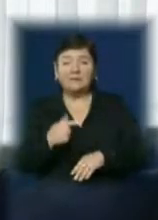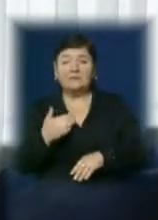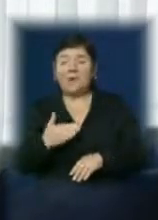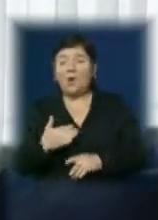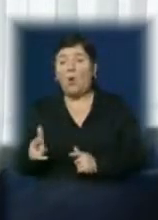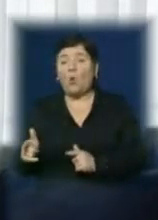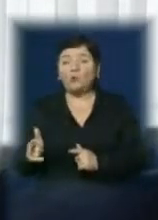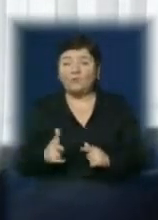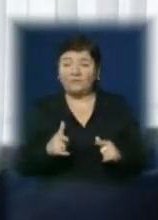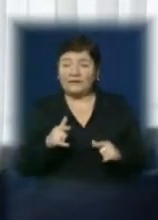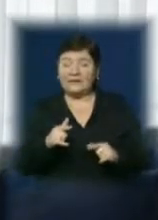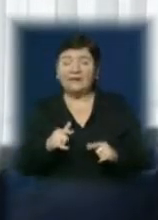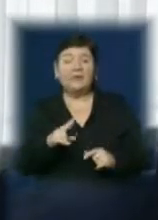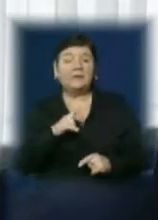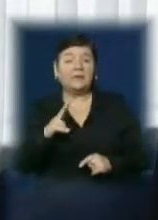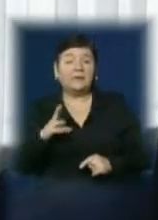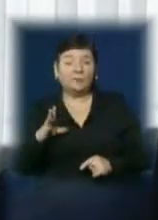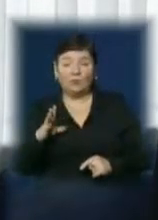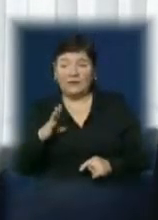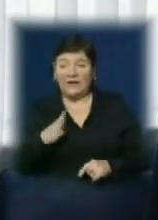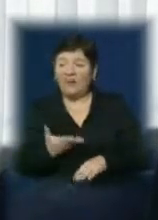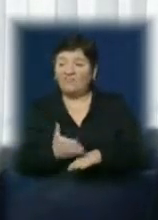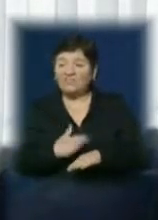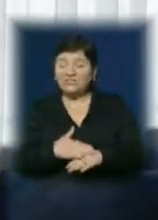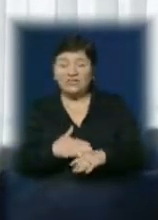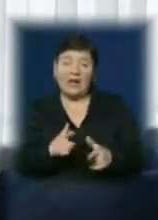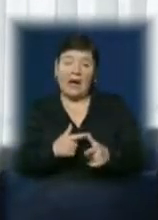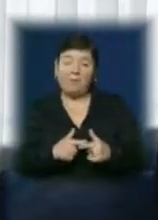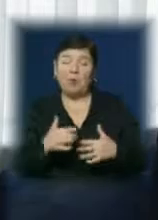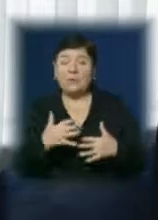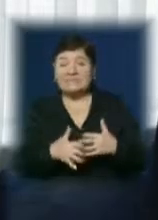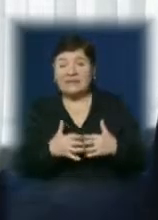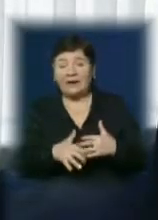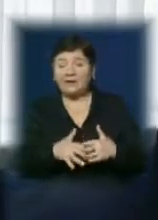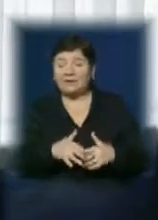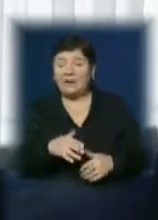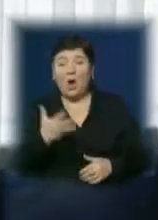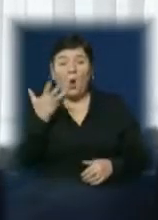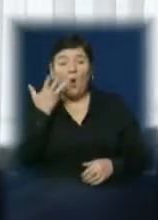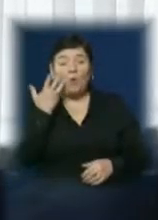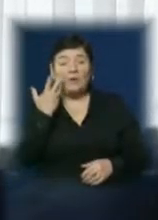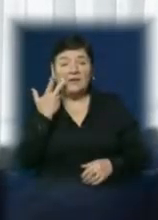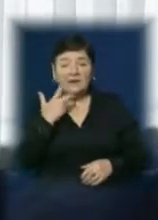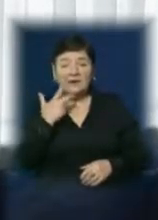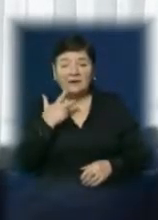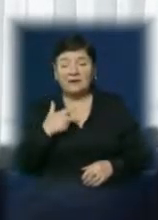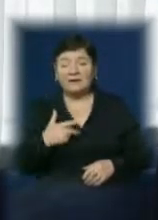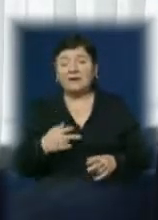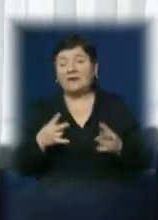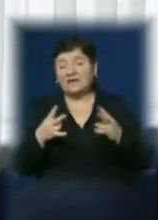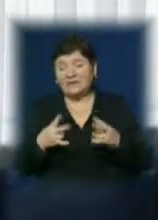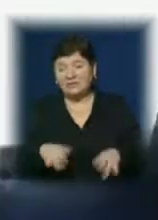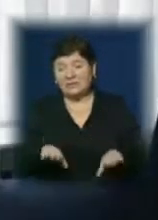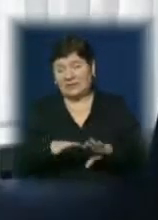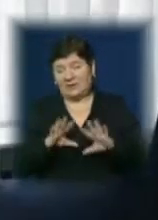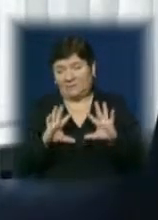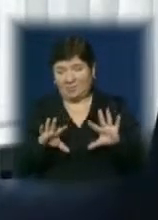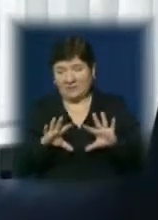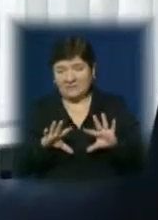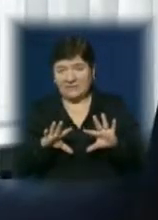сказати, які це будуть тілесні ушкодження, важкі чи середні. Очевидно, що не менше середніх, але не критичний, наскільки інформація.